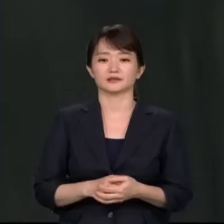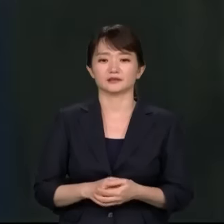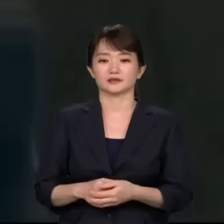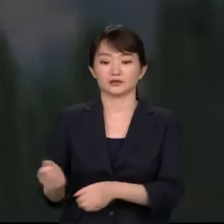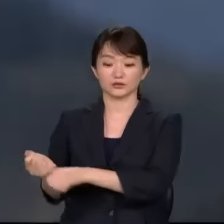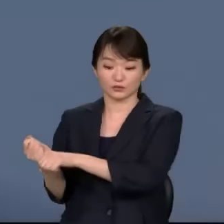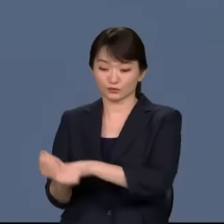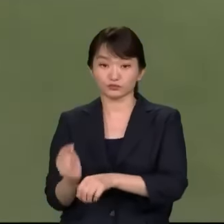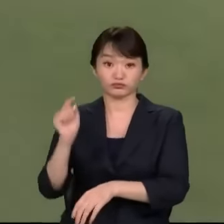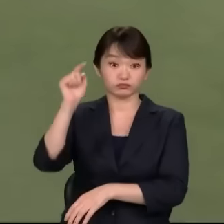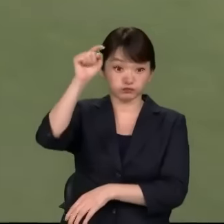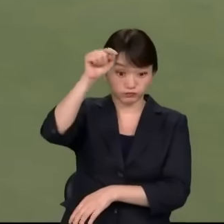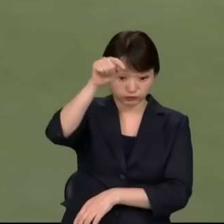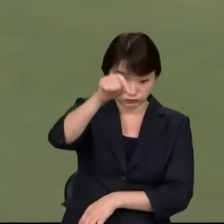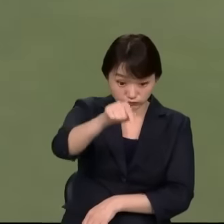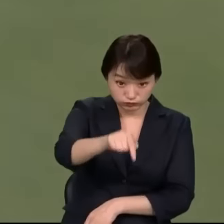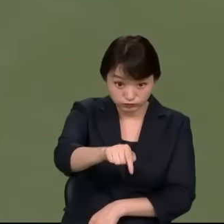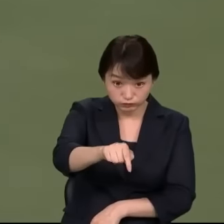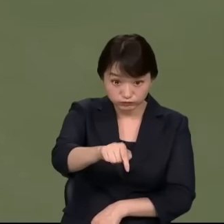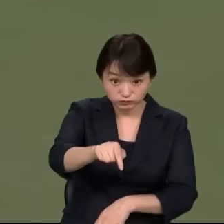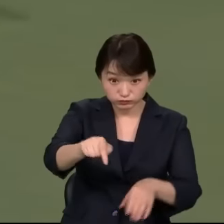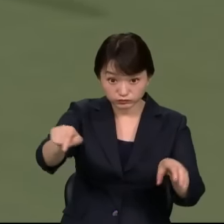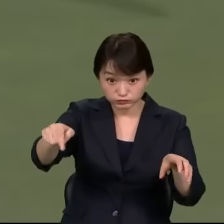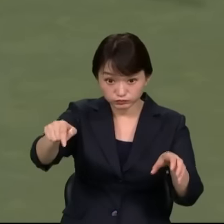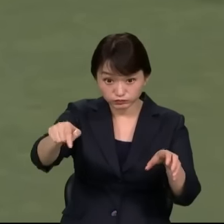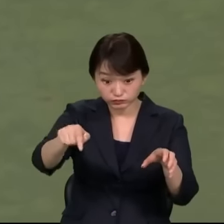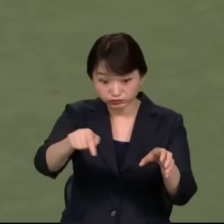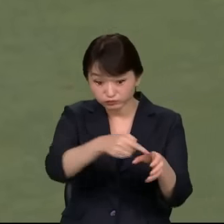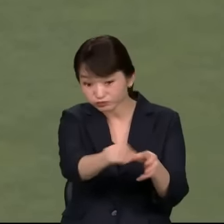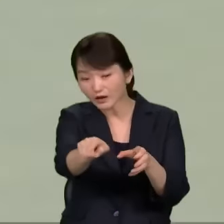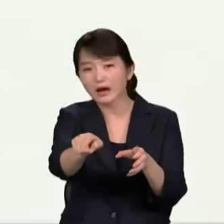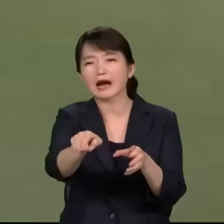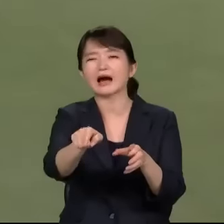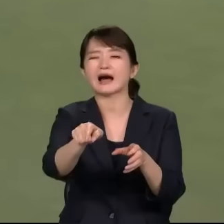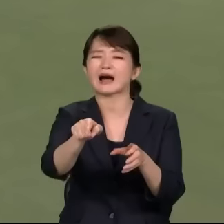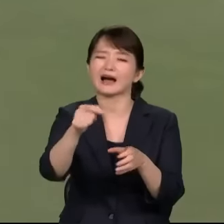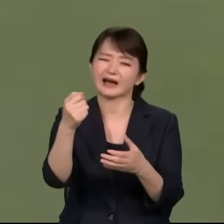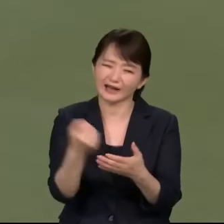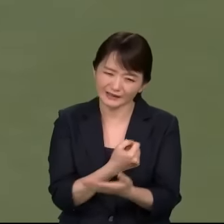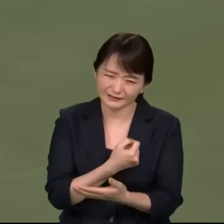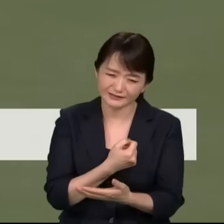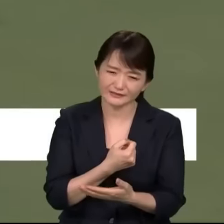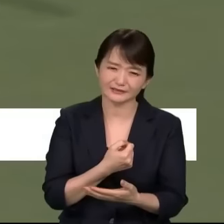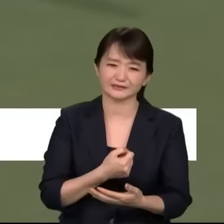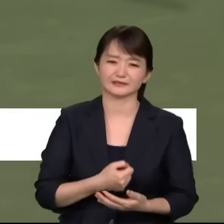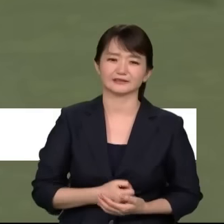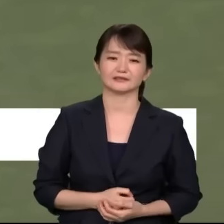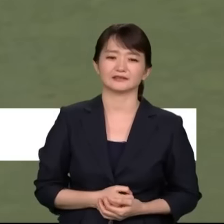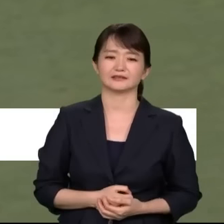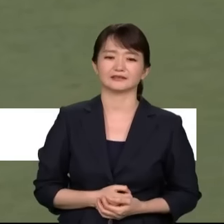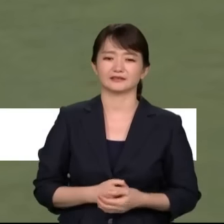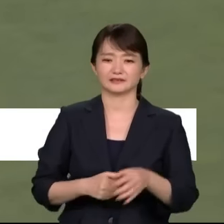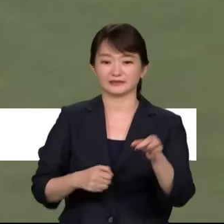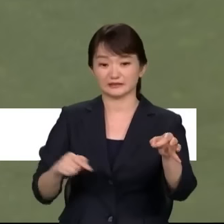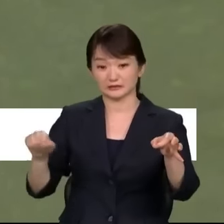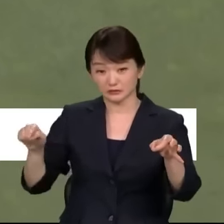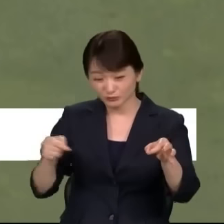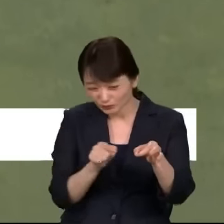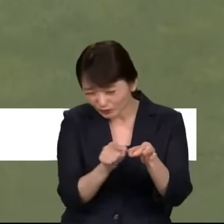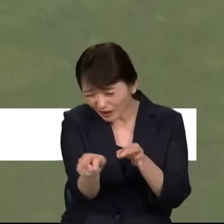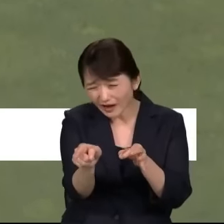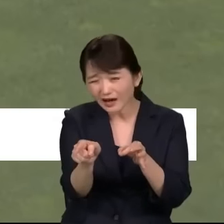했습니다. 길게 친 공은 그린 위 홀로 그대로 빨려 들어가는 줄 알았습니다. Oh yes, do it. Oh, he caught